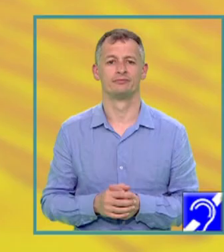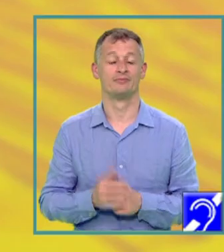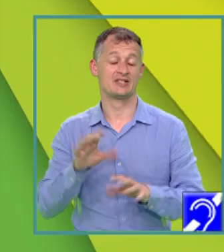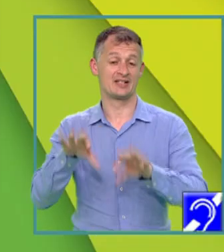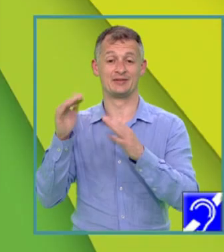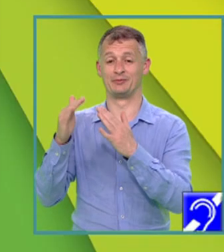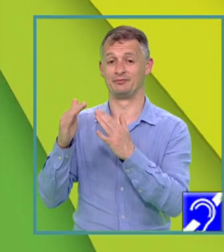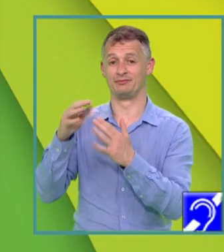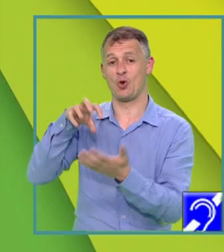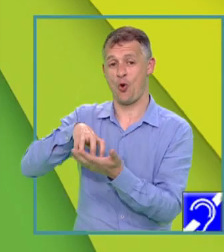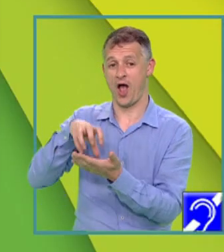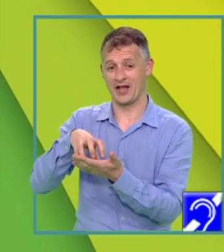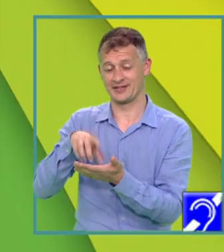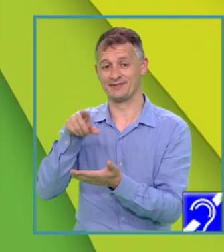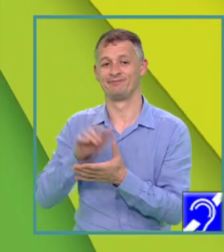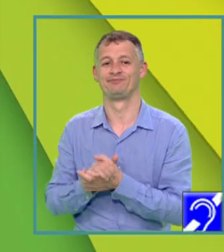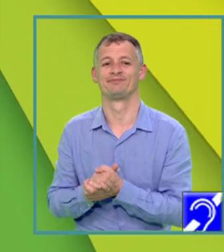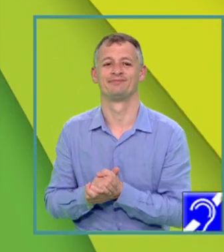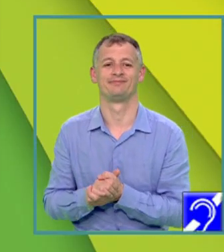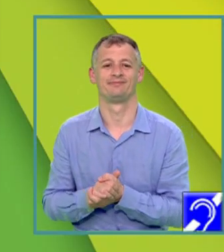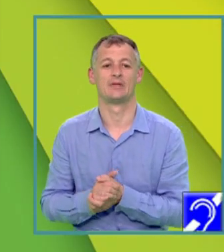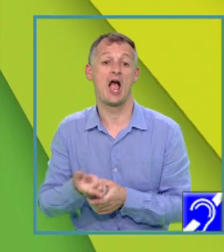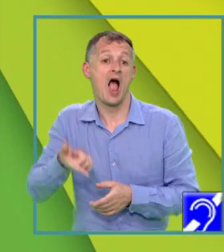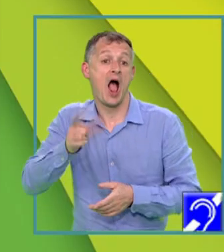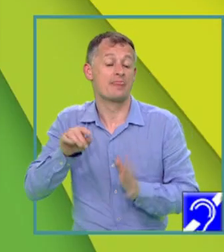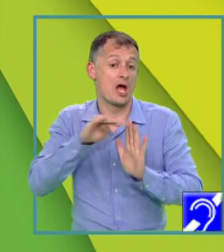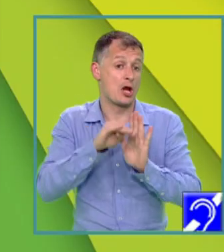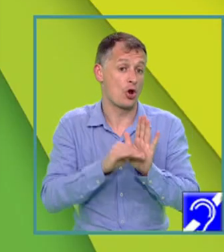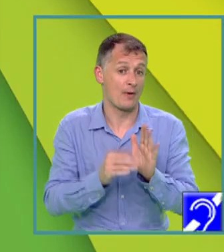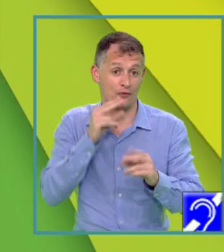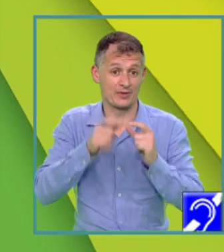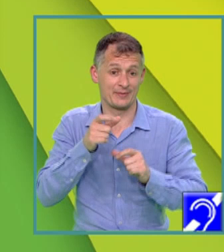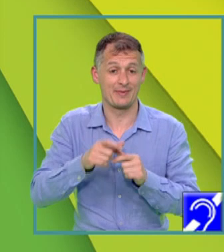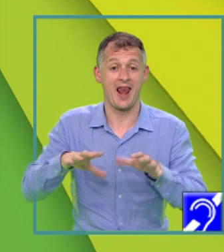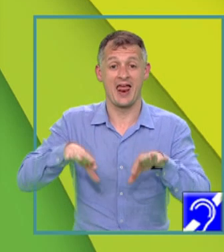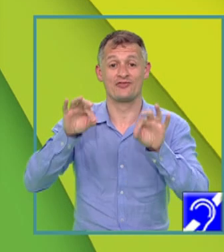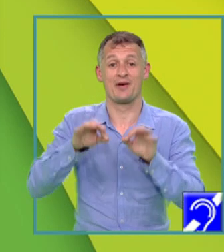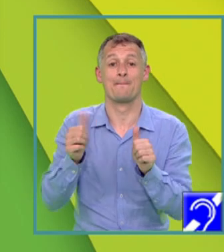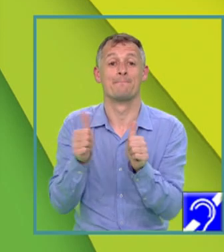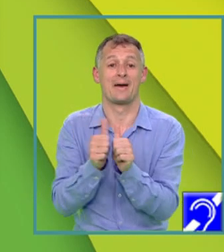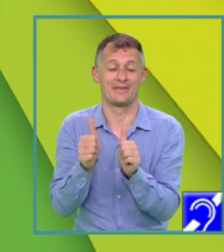de sine stătătoare. O altă normă face referire la alegerea partenerului. Am vorbit